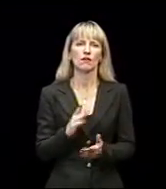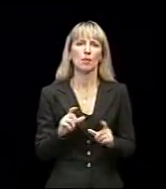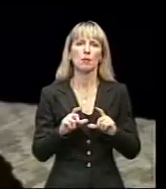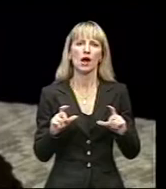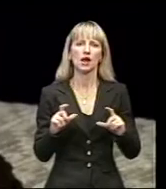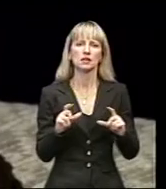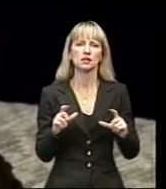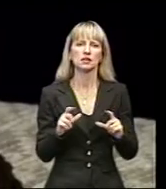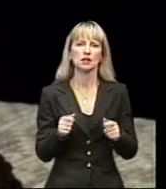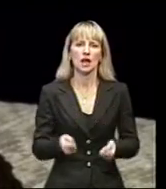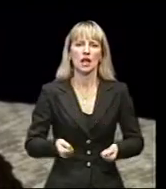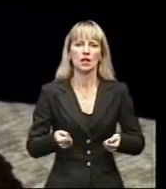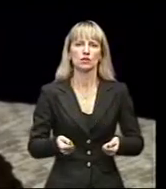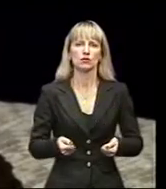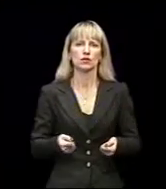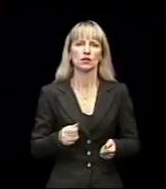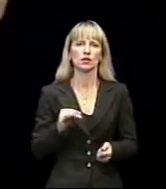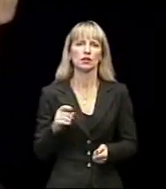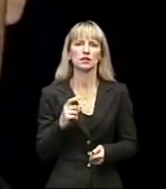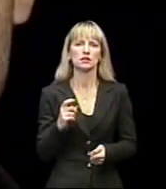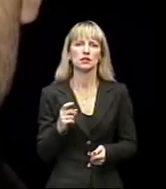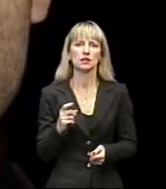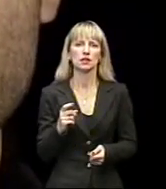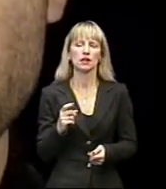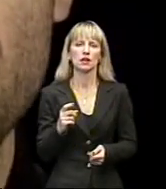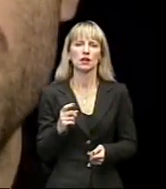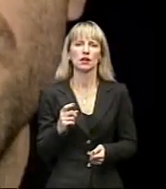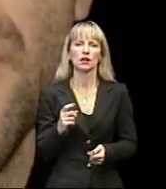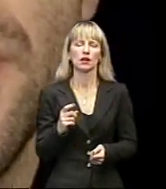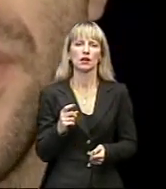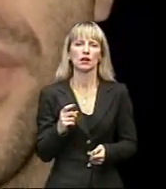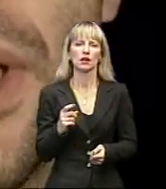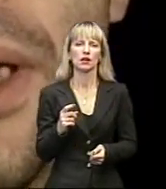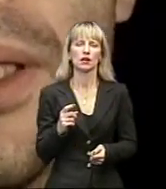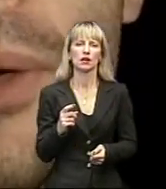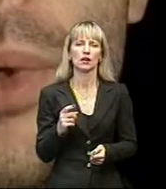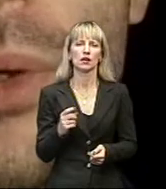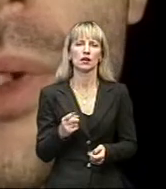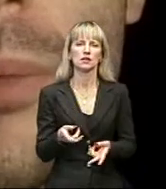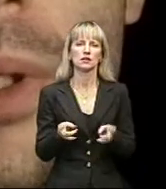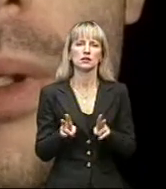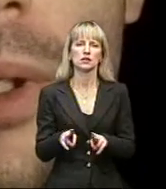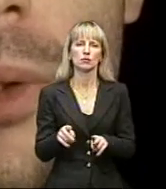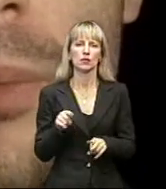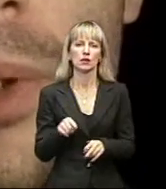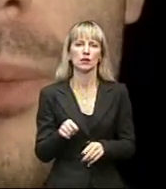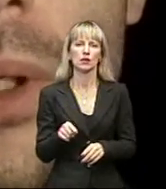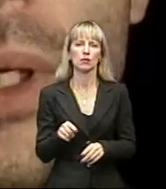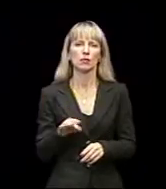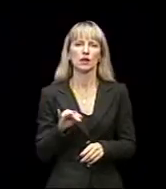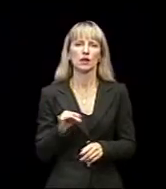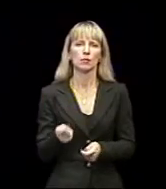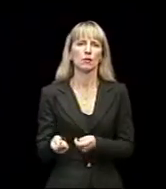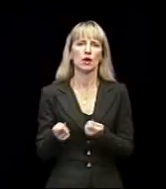льосі кастрюльку з 20 зануреними у вапно яйцями та перерослими